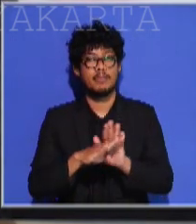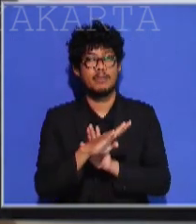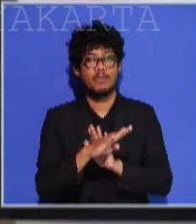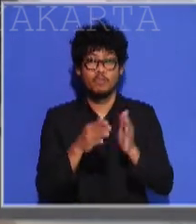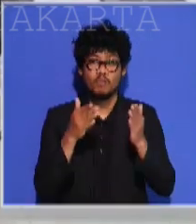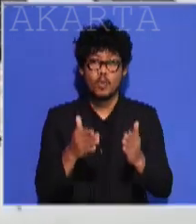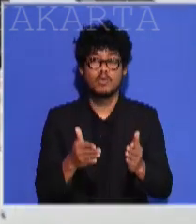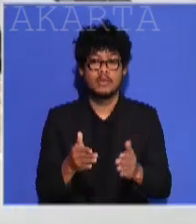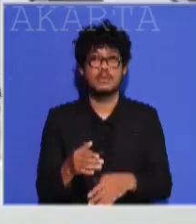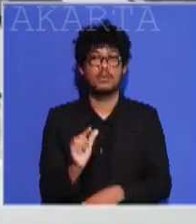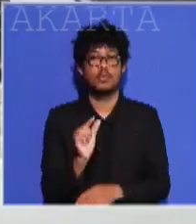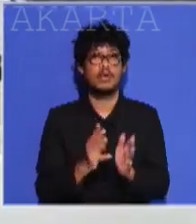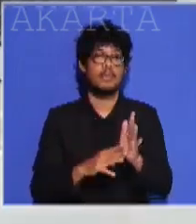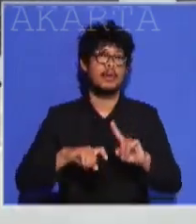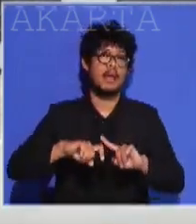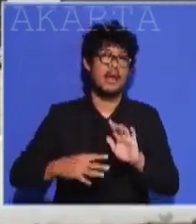UMKM.